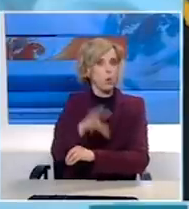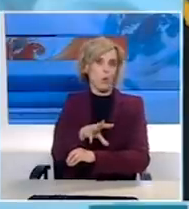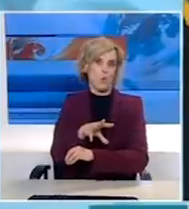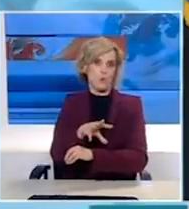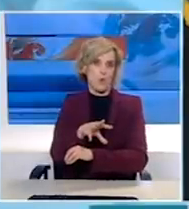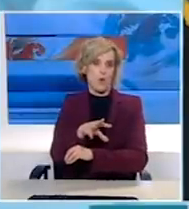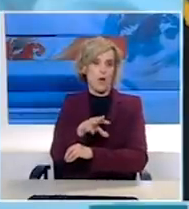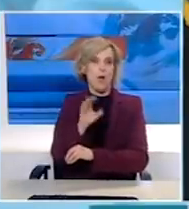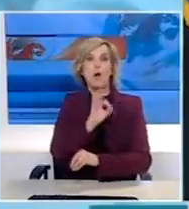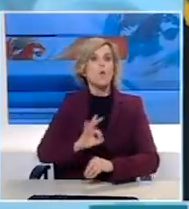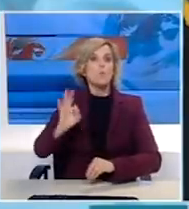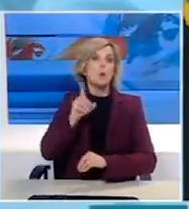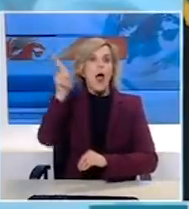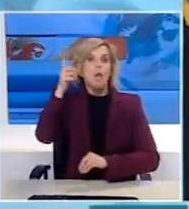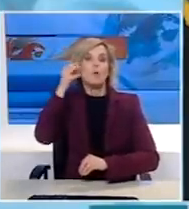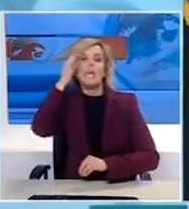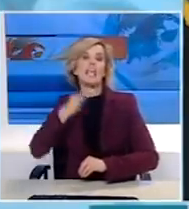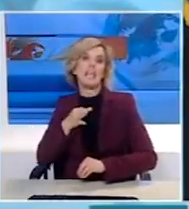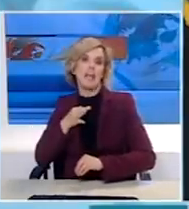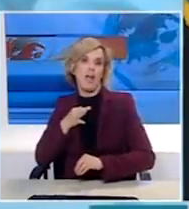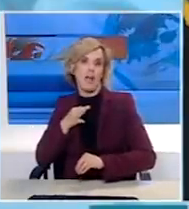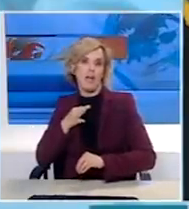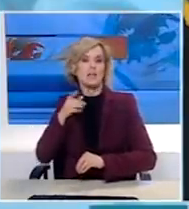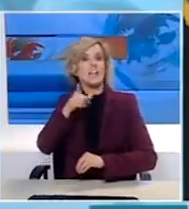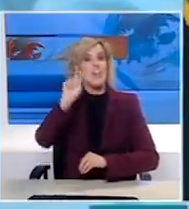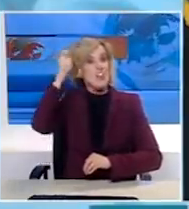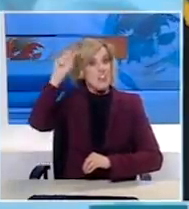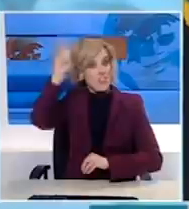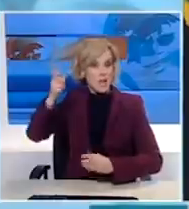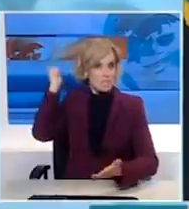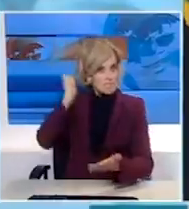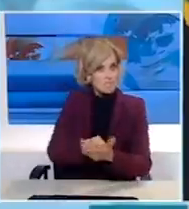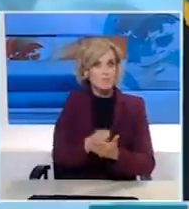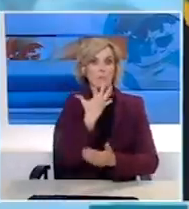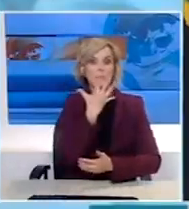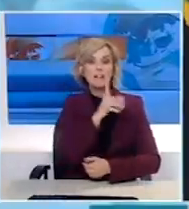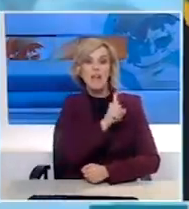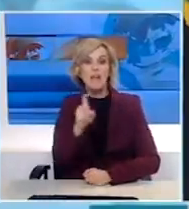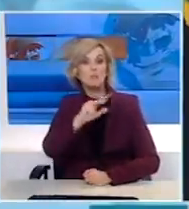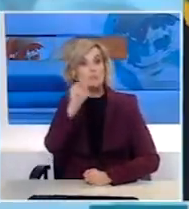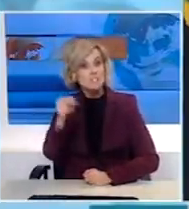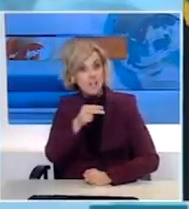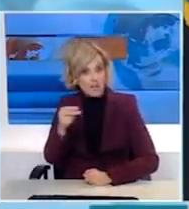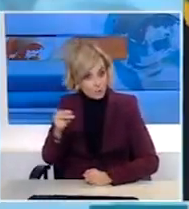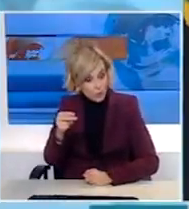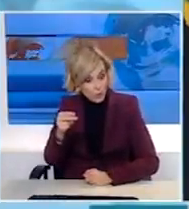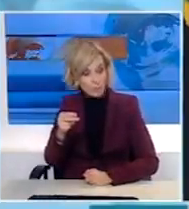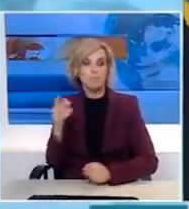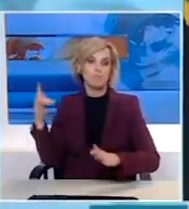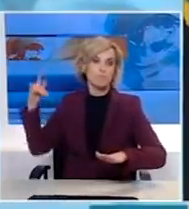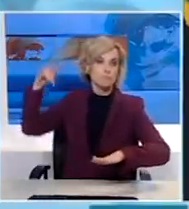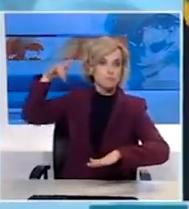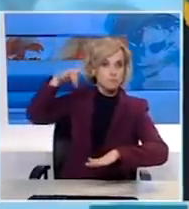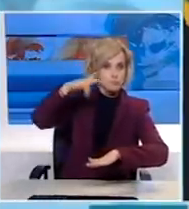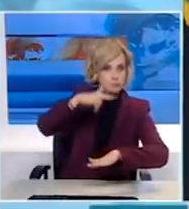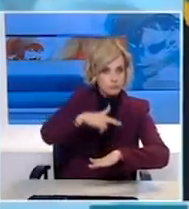Ελευθέριος Βενιζέλος με ειδικά ναυλωμένη πτήση. Το υγειονομικό υλικό που παραλήφθηκε σήμερα αποτελείται από 507.600